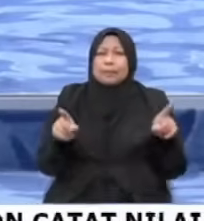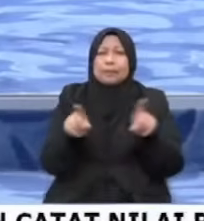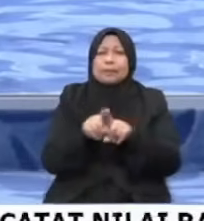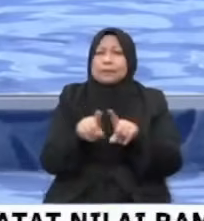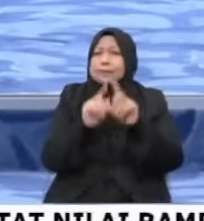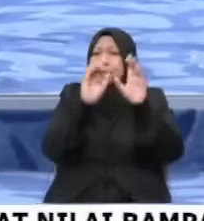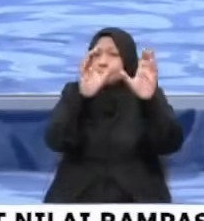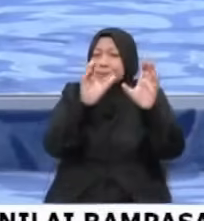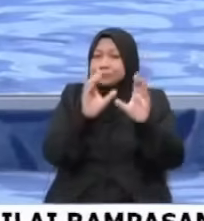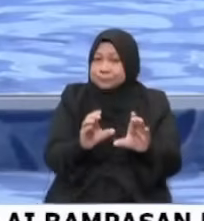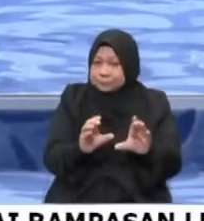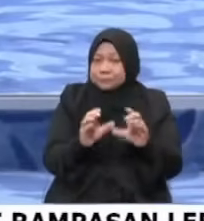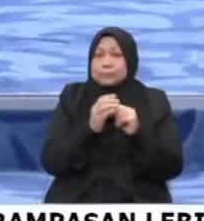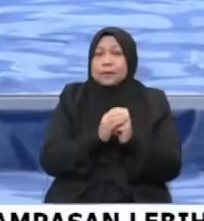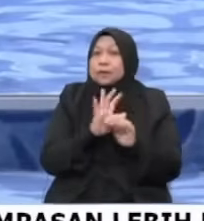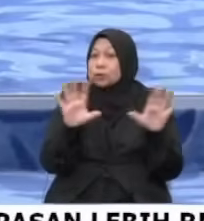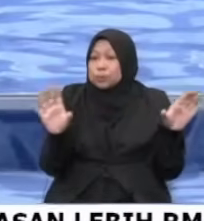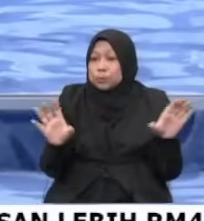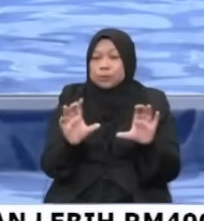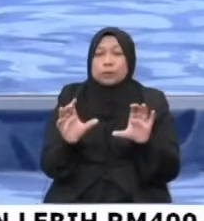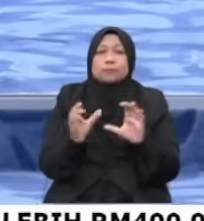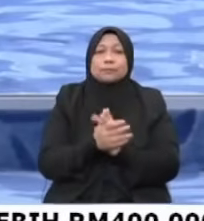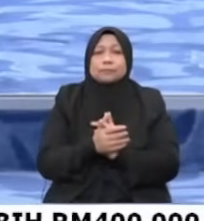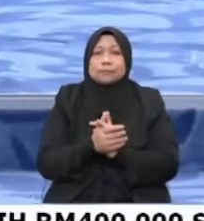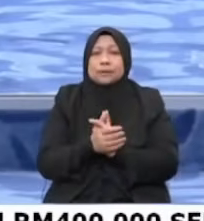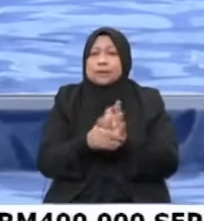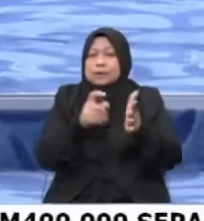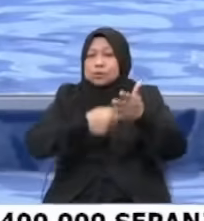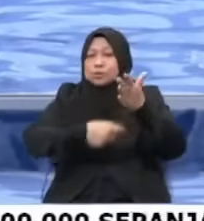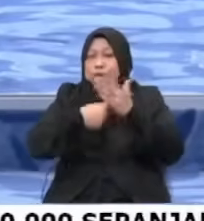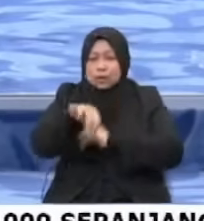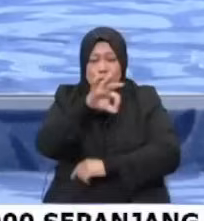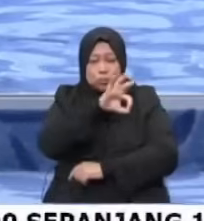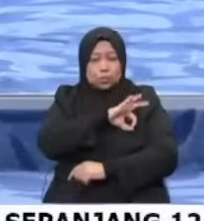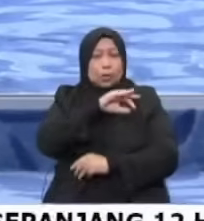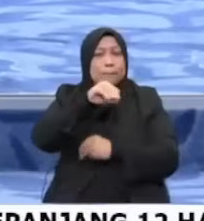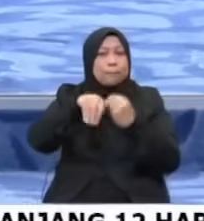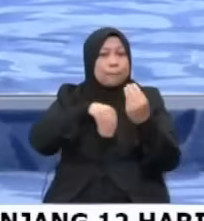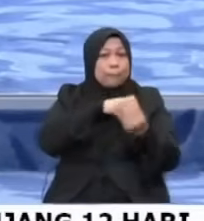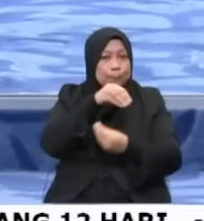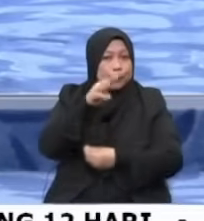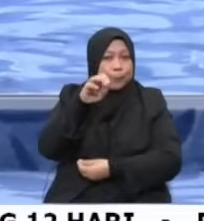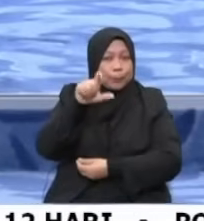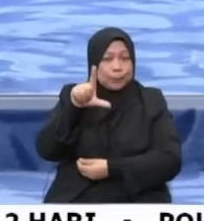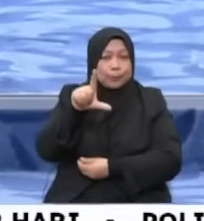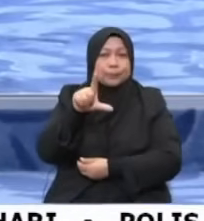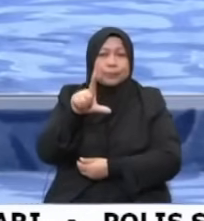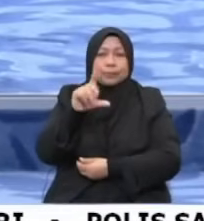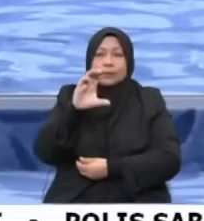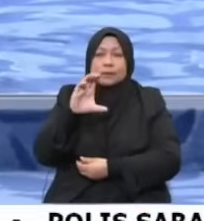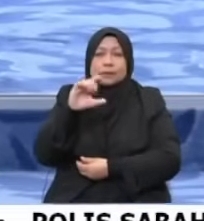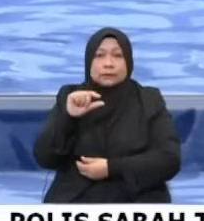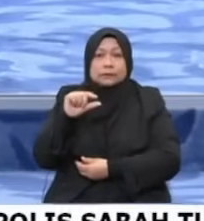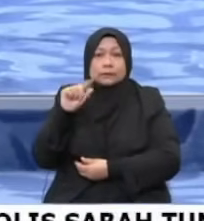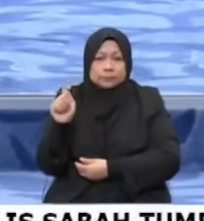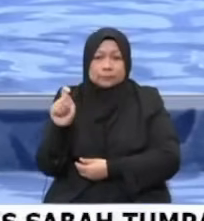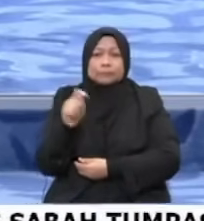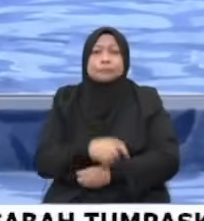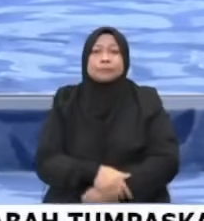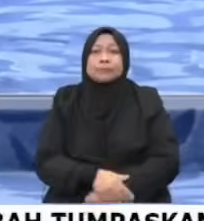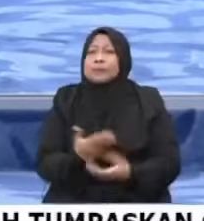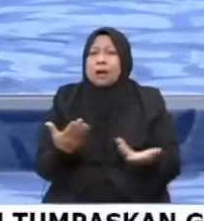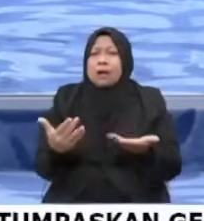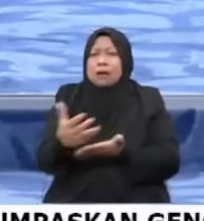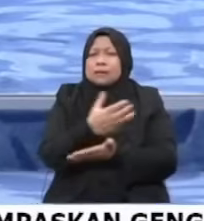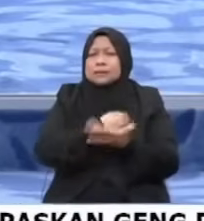pendekatan yang sama dibuat dalam Cukai keuntungan modal cgt